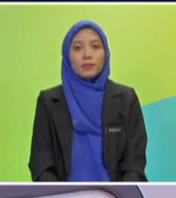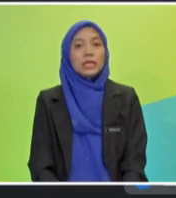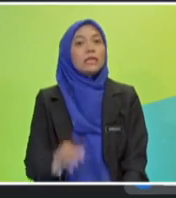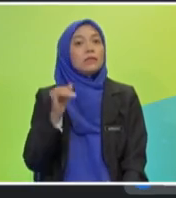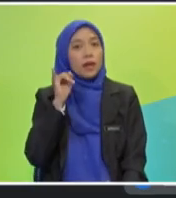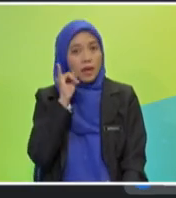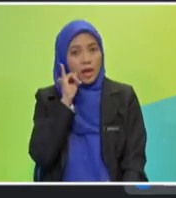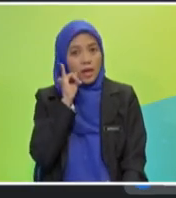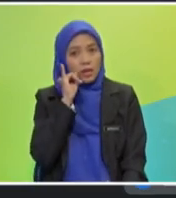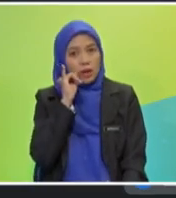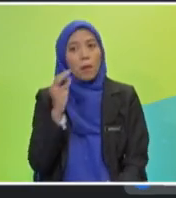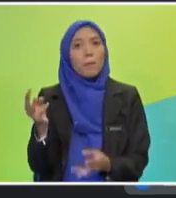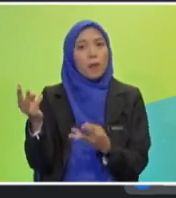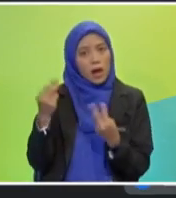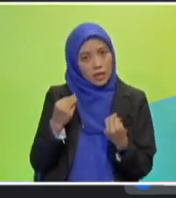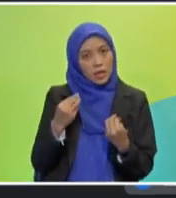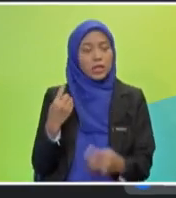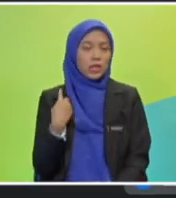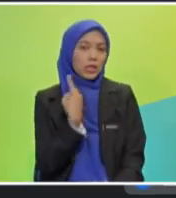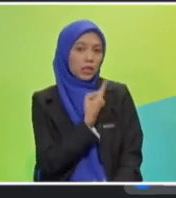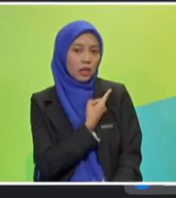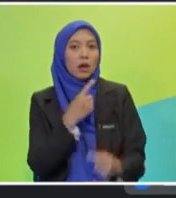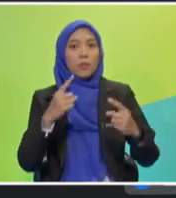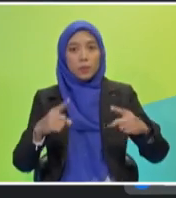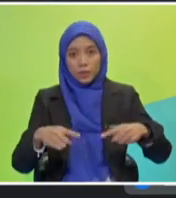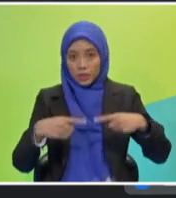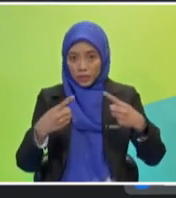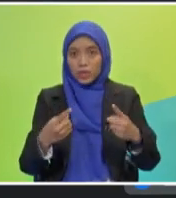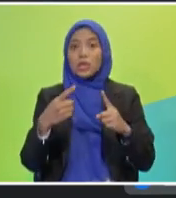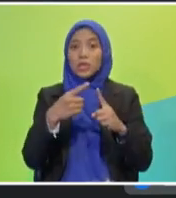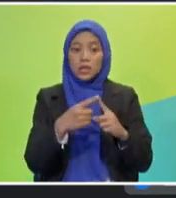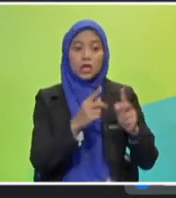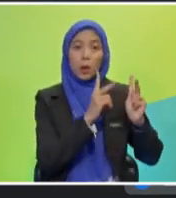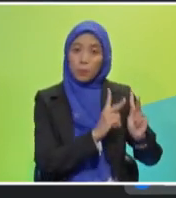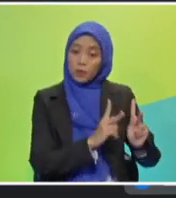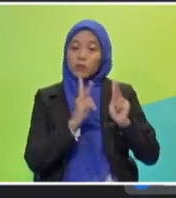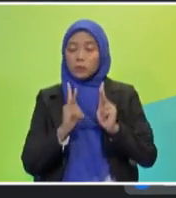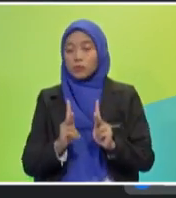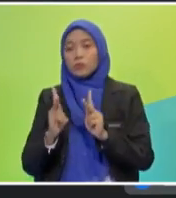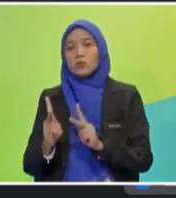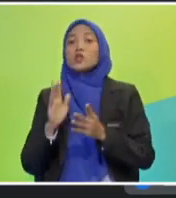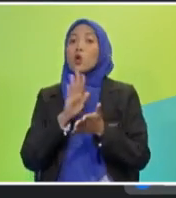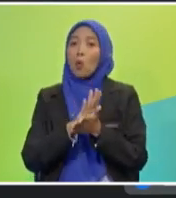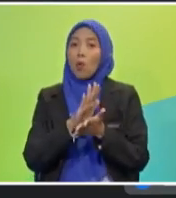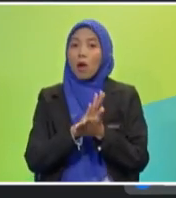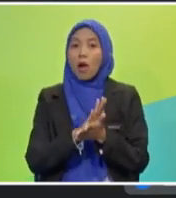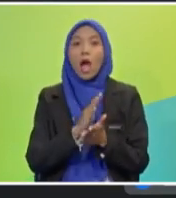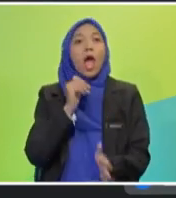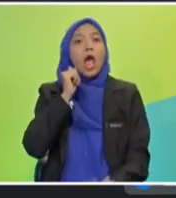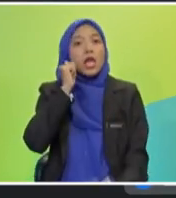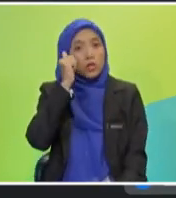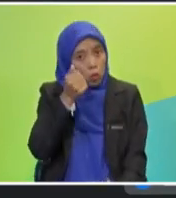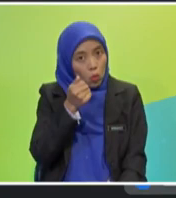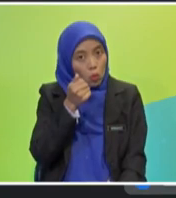Iman, mari kita pergi ke perpustakaan sekolah esok.